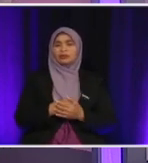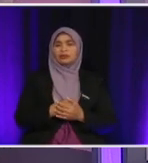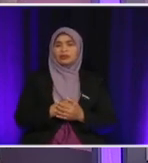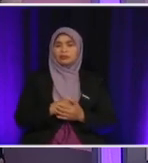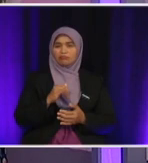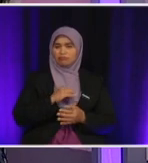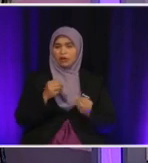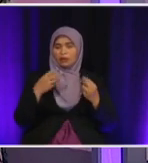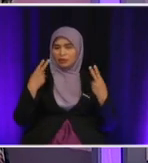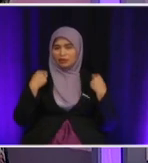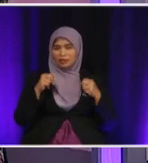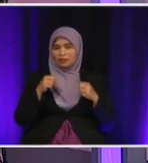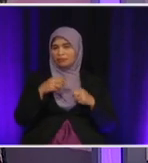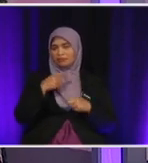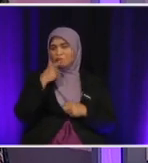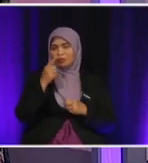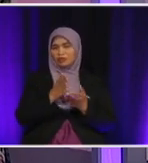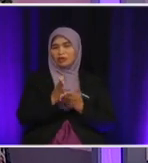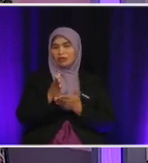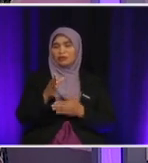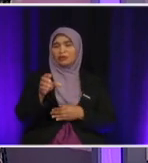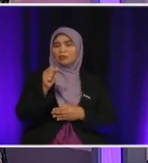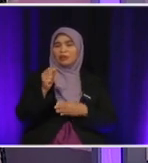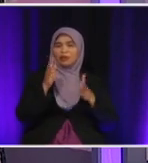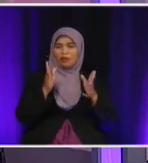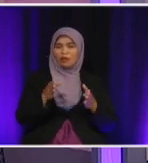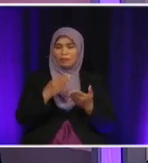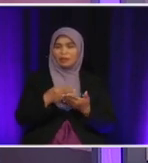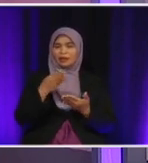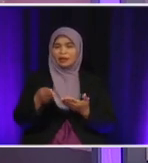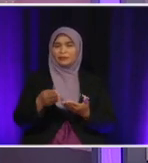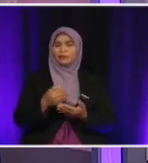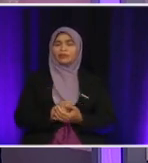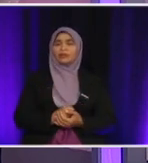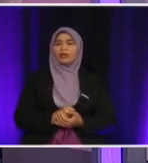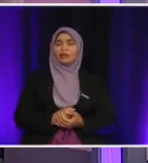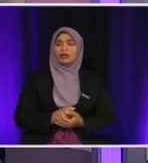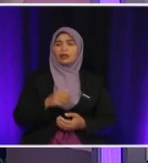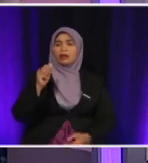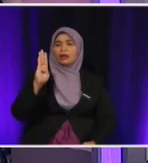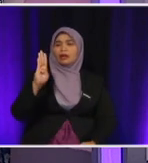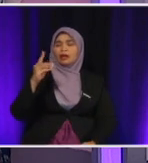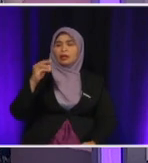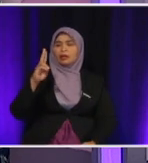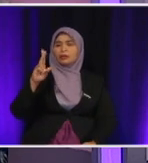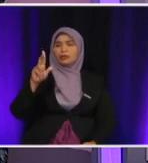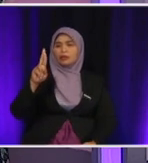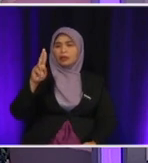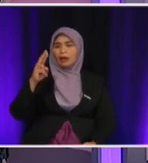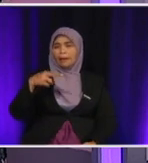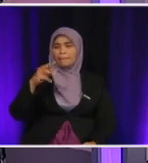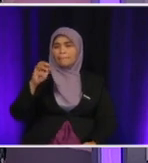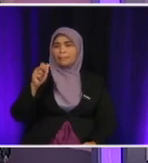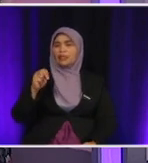ingin Berniaga dan murid-murid enggak tahu toh Bahwa Abdurrahman bin Auf adalah seorang ahli perniagaan yang hebat yang